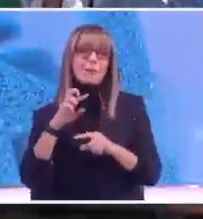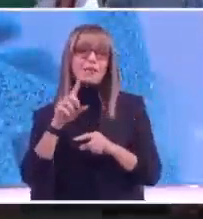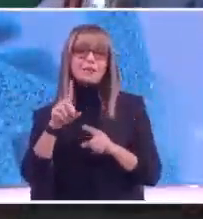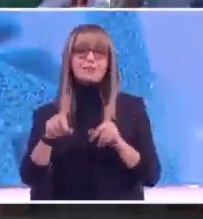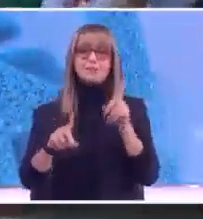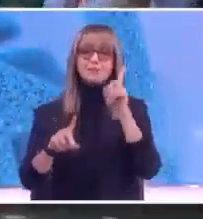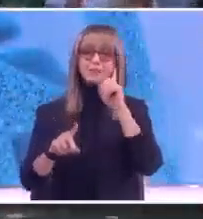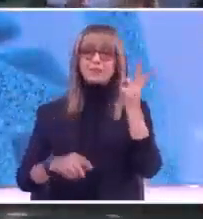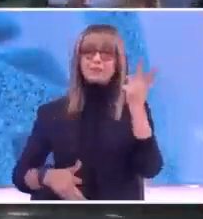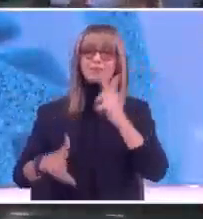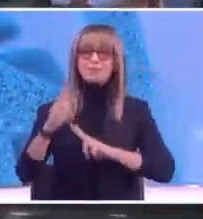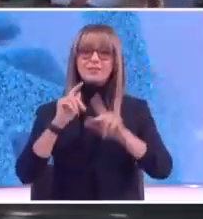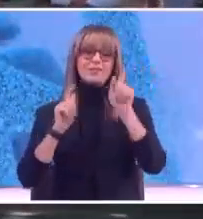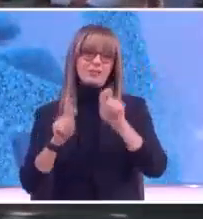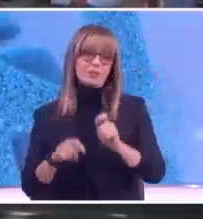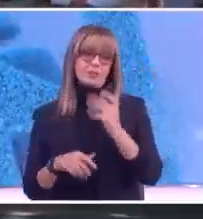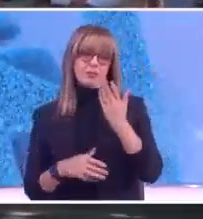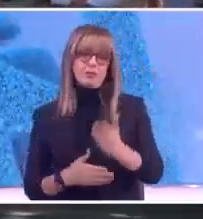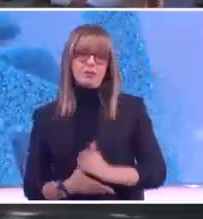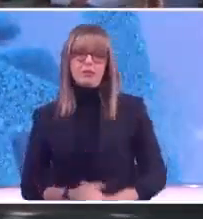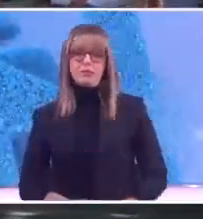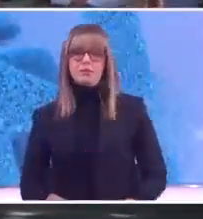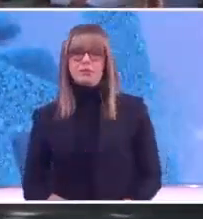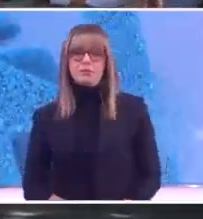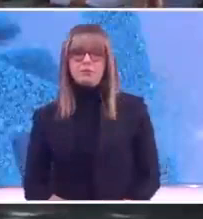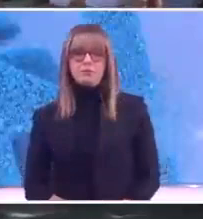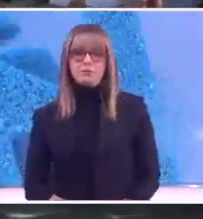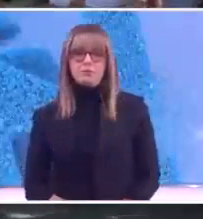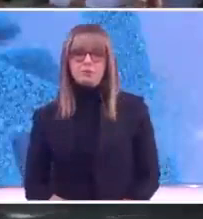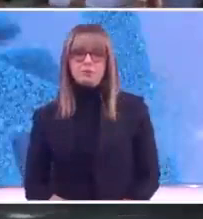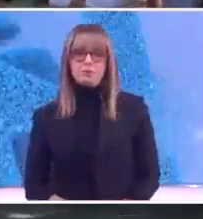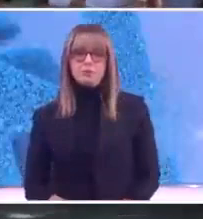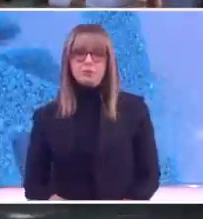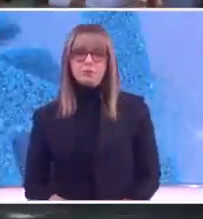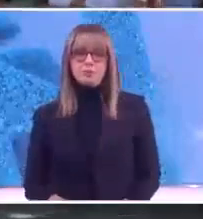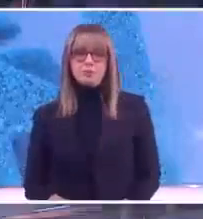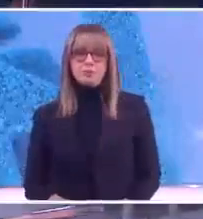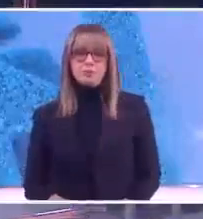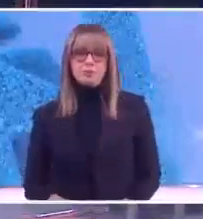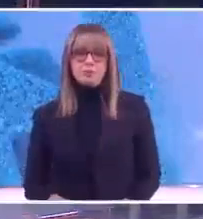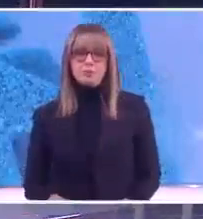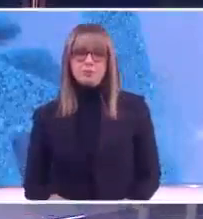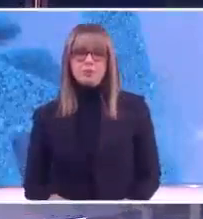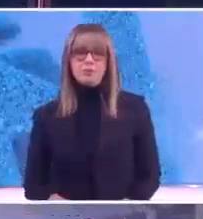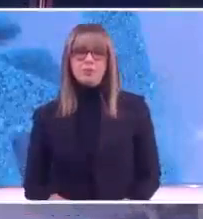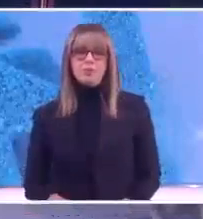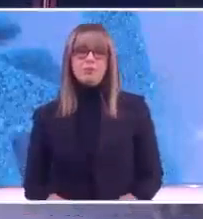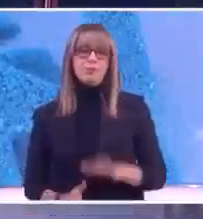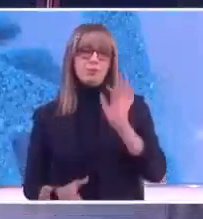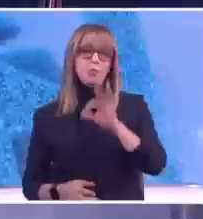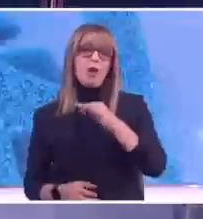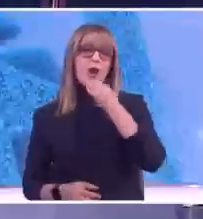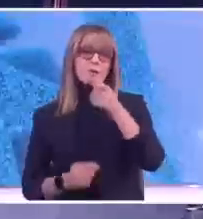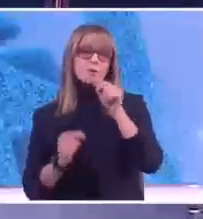ilham alınan etkinlikler düzenleniyor.